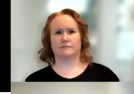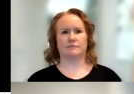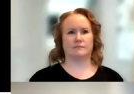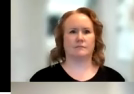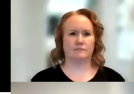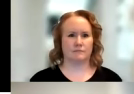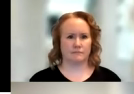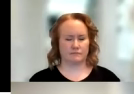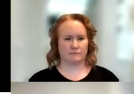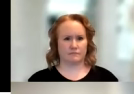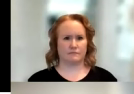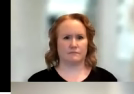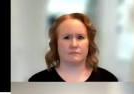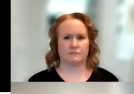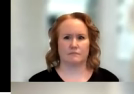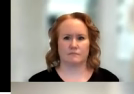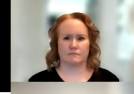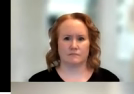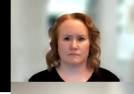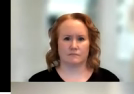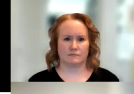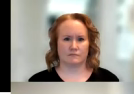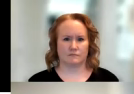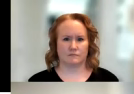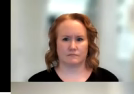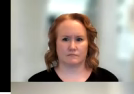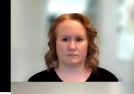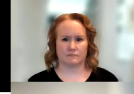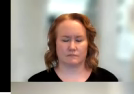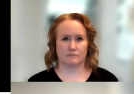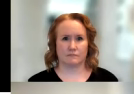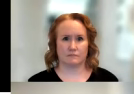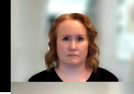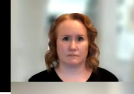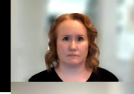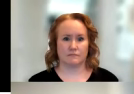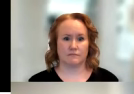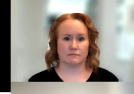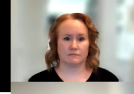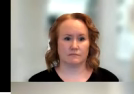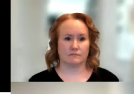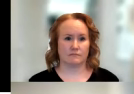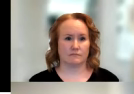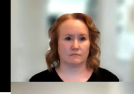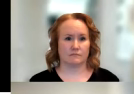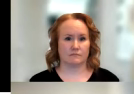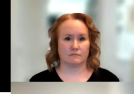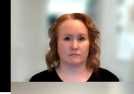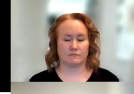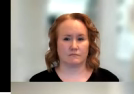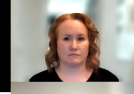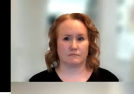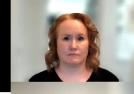Sånn at vår konklusjon på nåværende tidspunkt at vi antar at tilgjengelighetsdirektivet